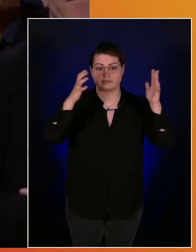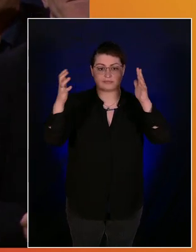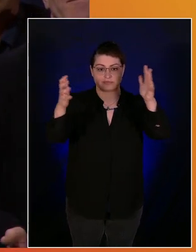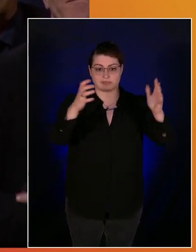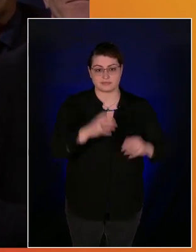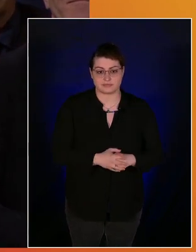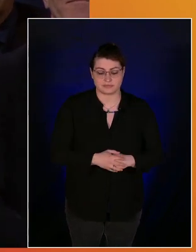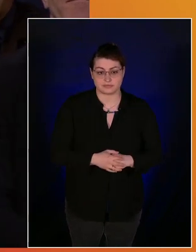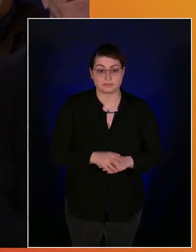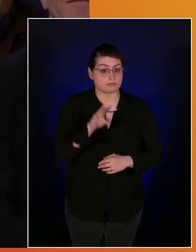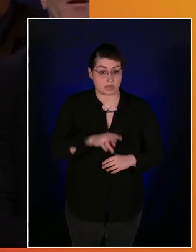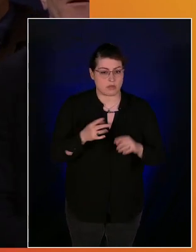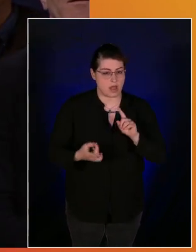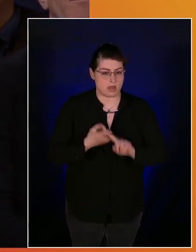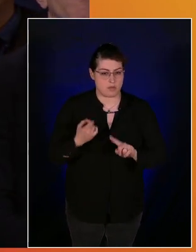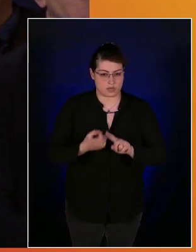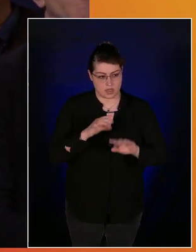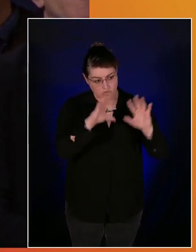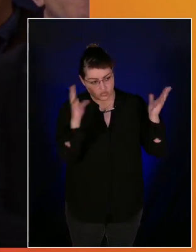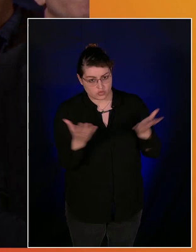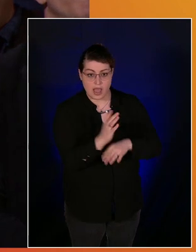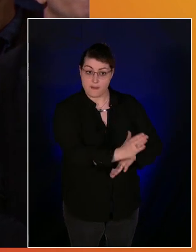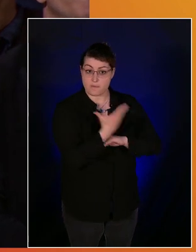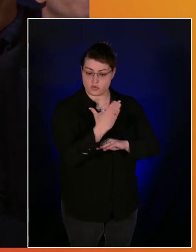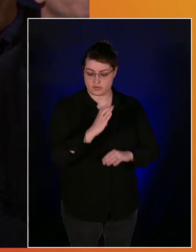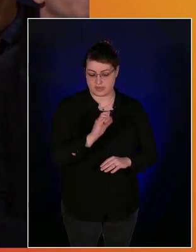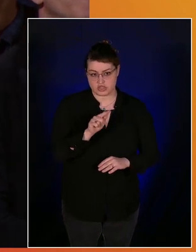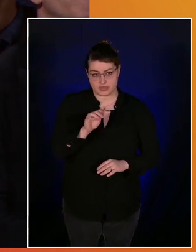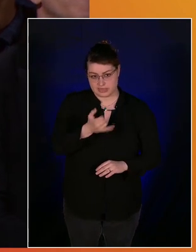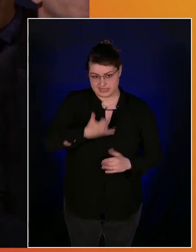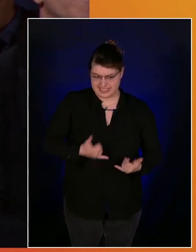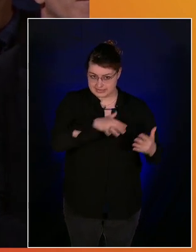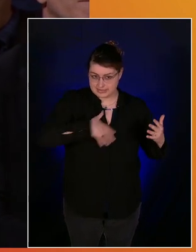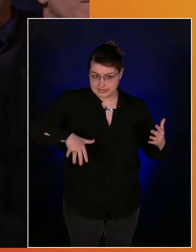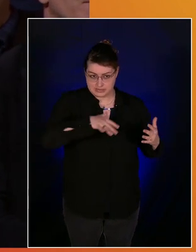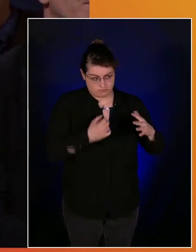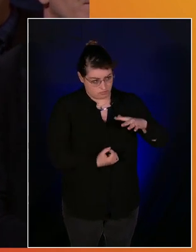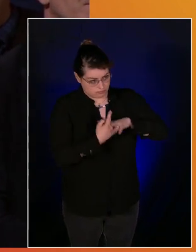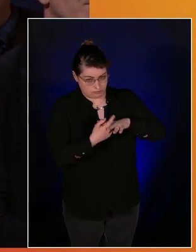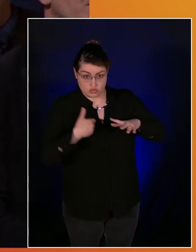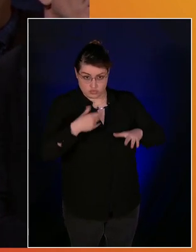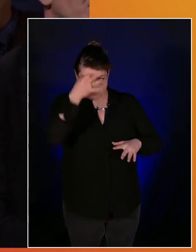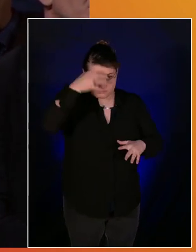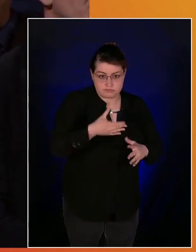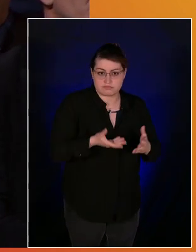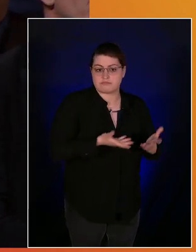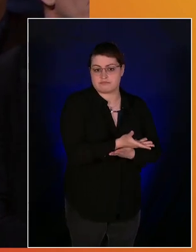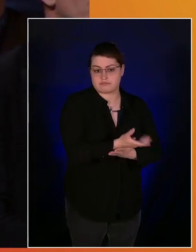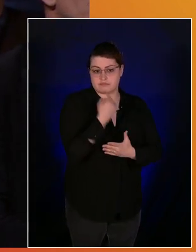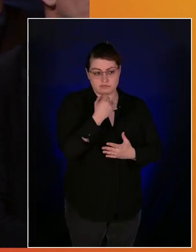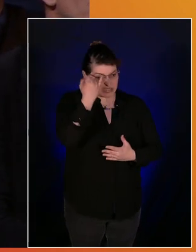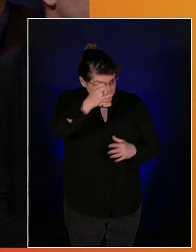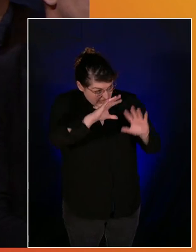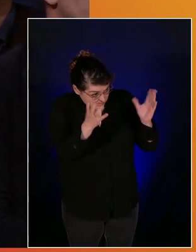Et c'est très important parce que ça montre que la CGT, elle a su être précurseur et comprendre que ces questions ne peuvent